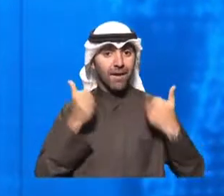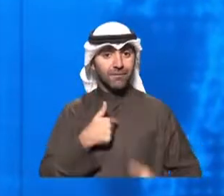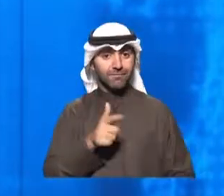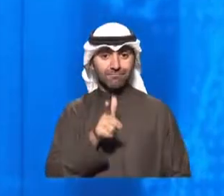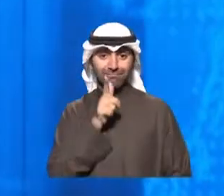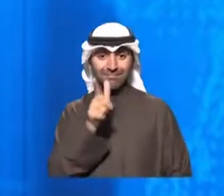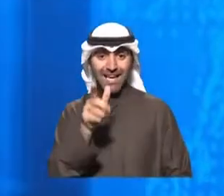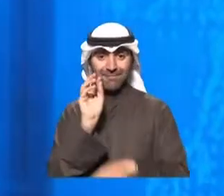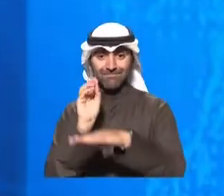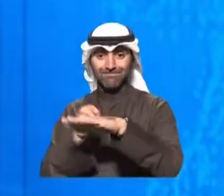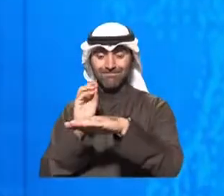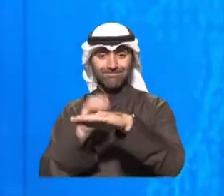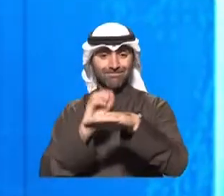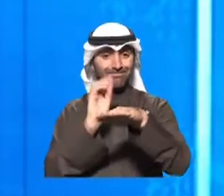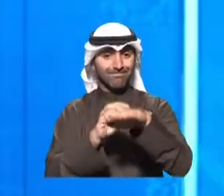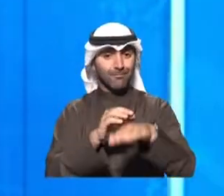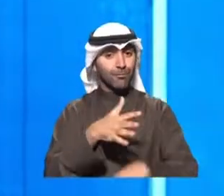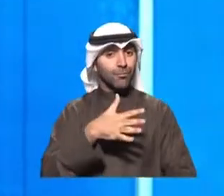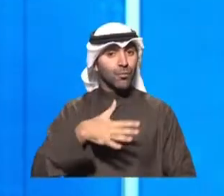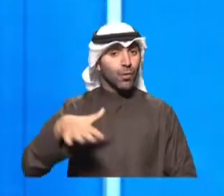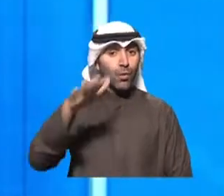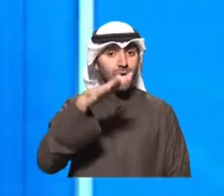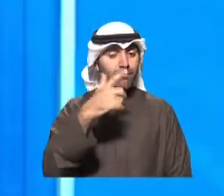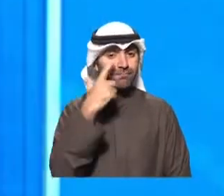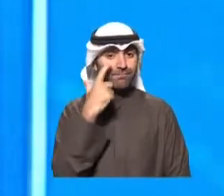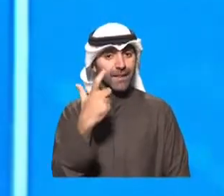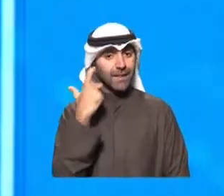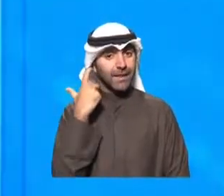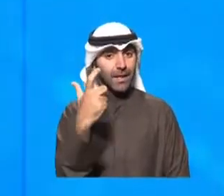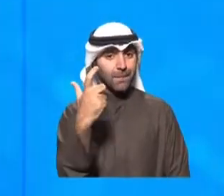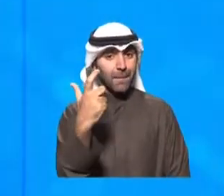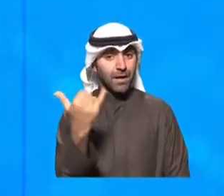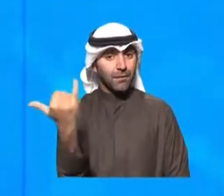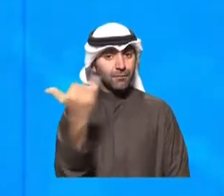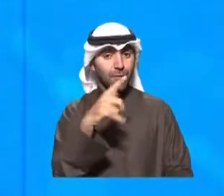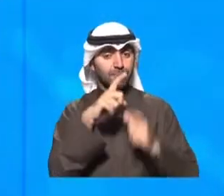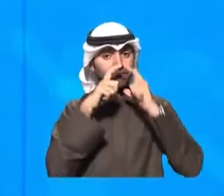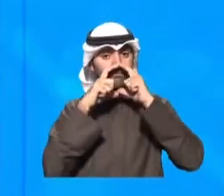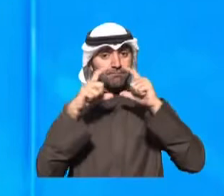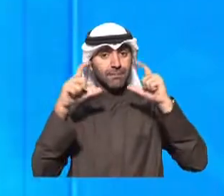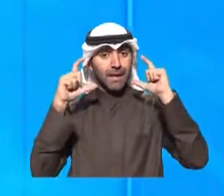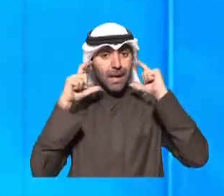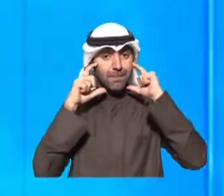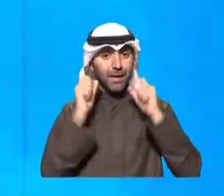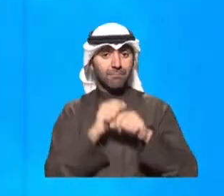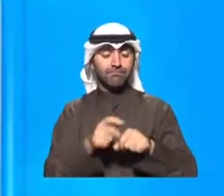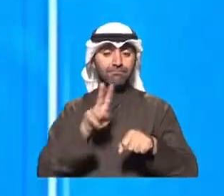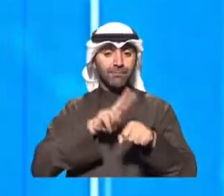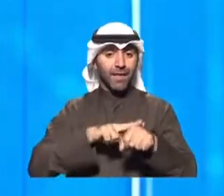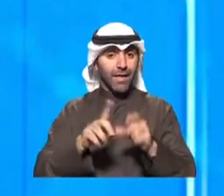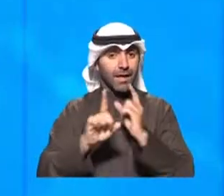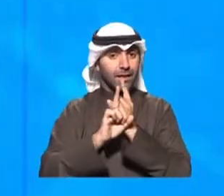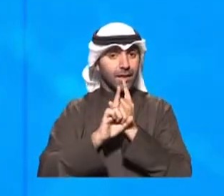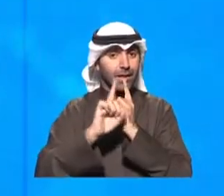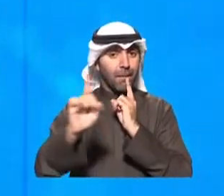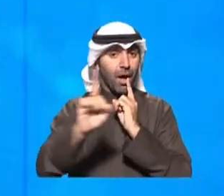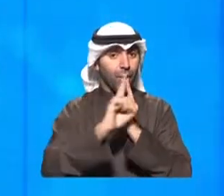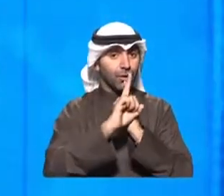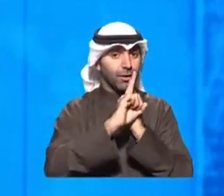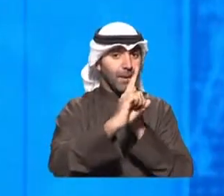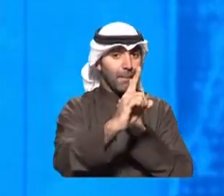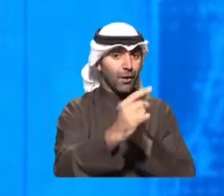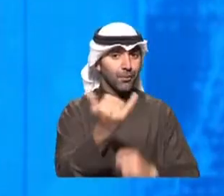من الجميع بالطبع، ولا يمكننا أن نقول أن الجميع لم يلتزم. لا شك أن هناك فئة كبيرة